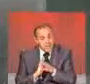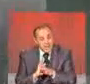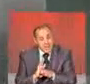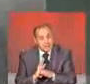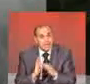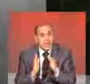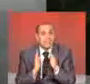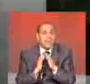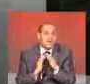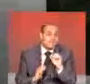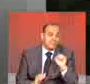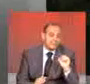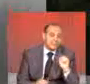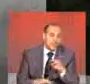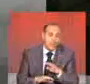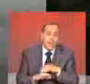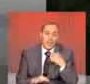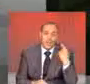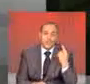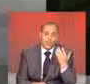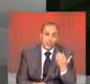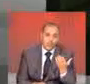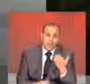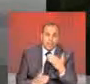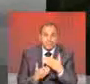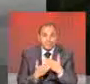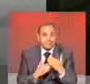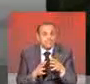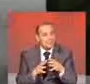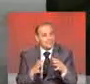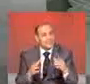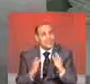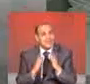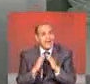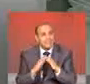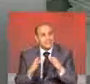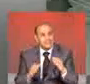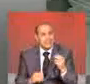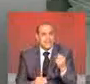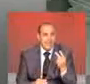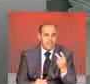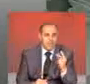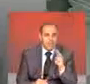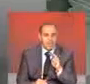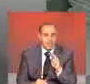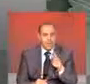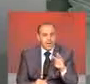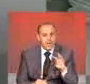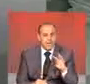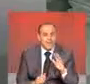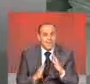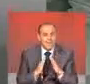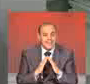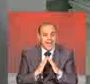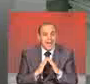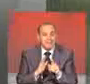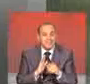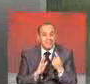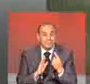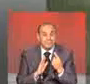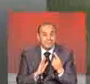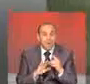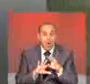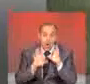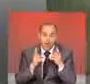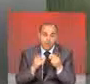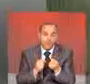للسكن الاجتماعي بولاية توزر ترميمة وتوسعة حوالي 342 مسكنا بدائيا بكلفة